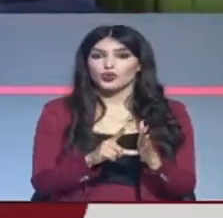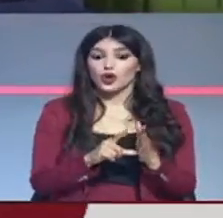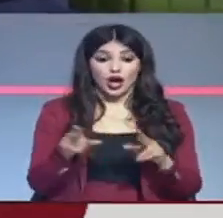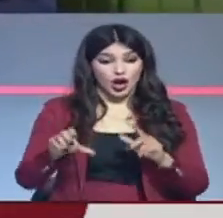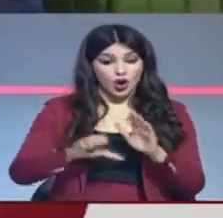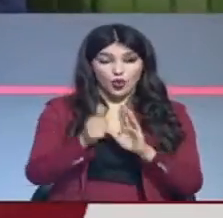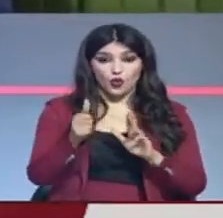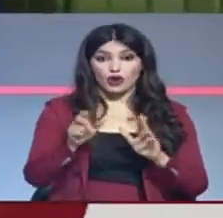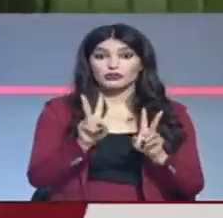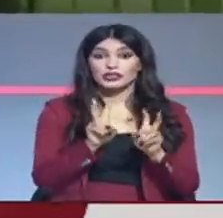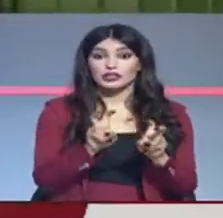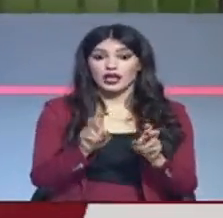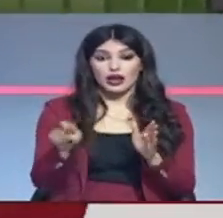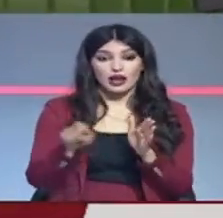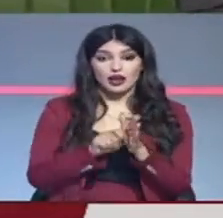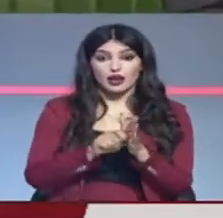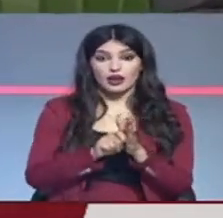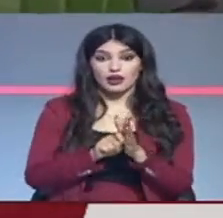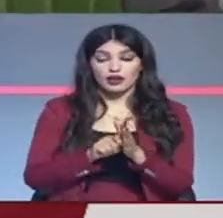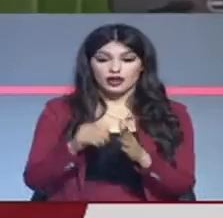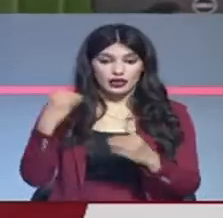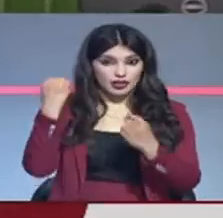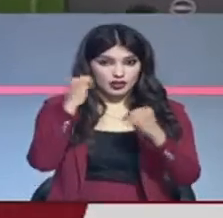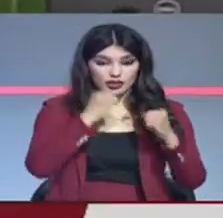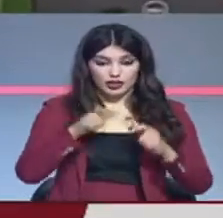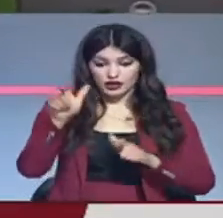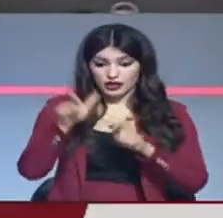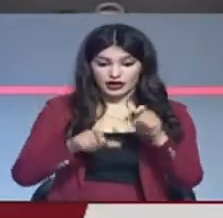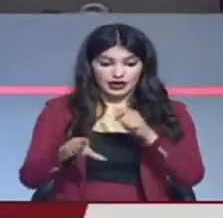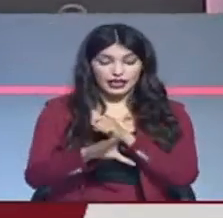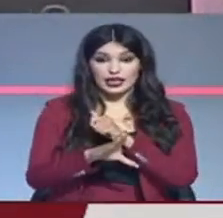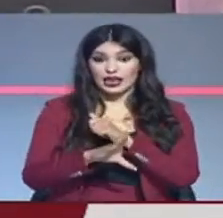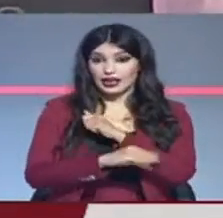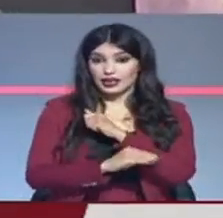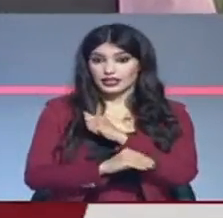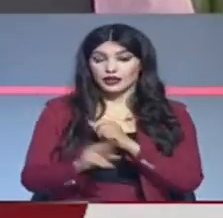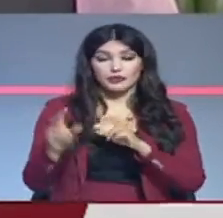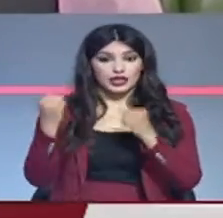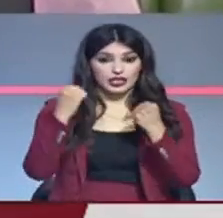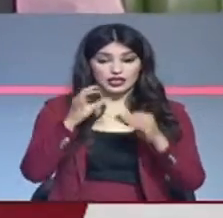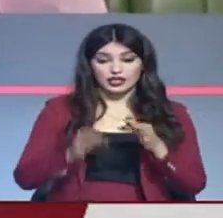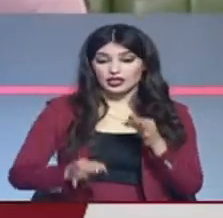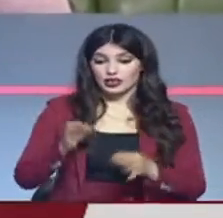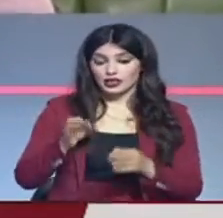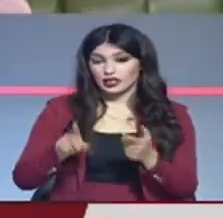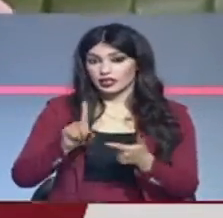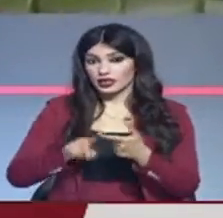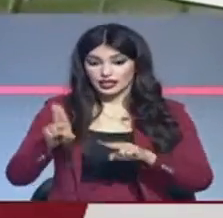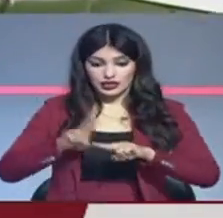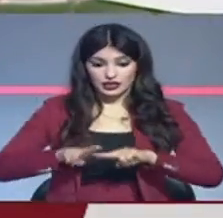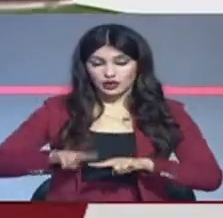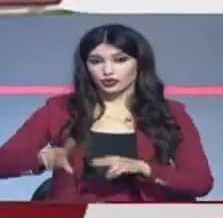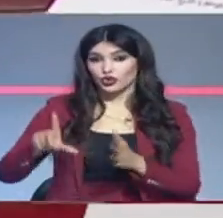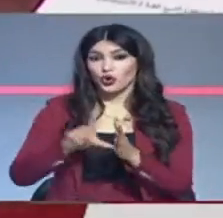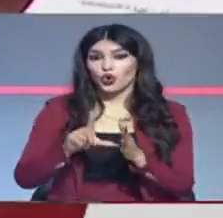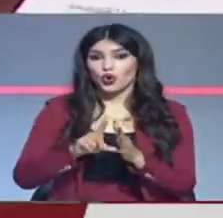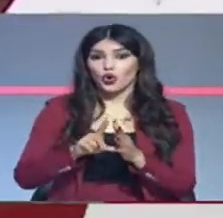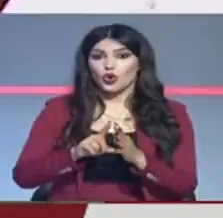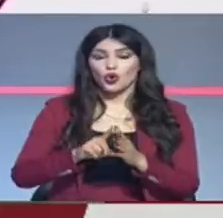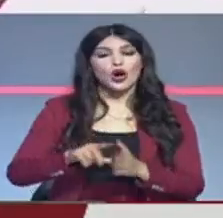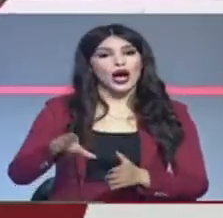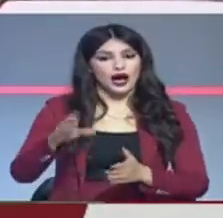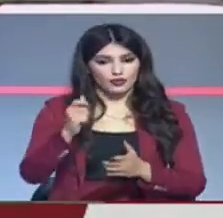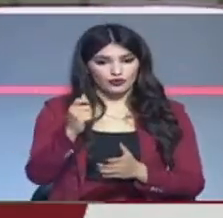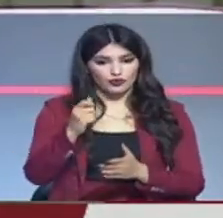الاول بتعليق الاجال طيله فتره اضراب كتابه المحاكم ويختص الثاني بتنقيح القانون المتعلق بنظام الجنايات